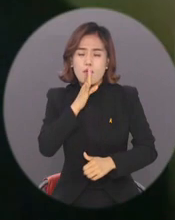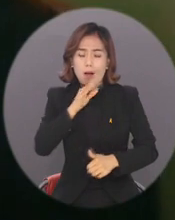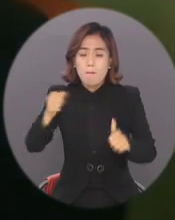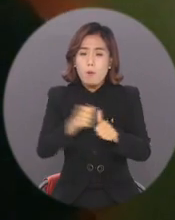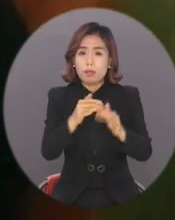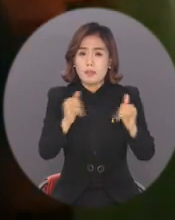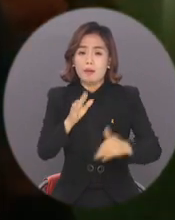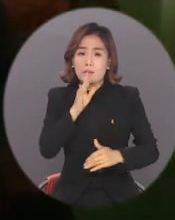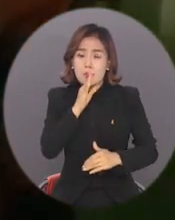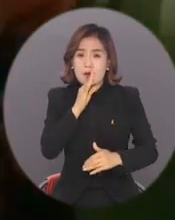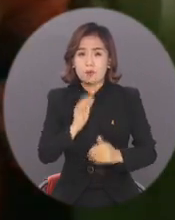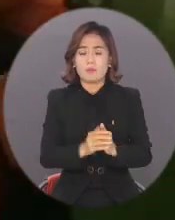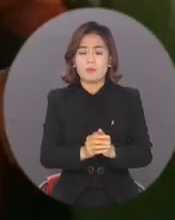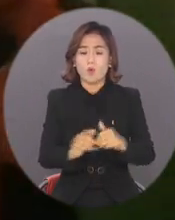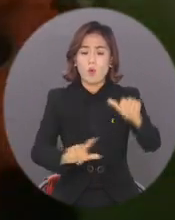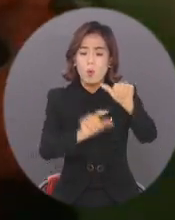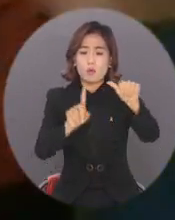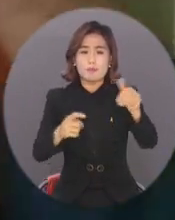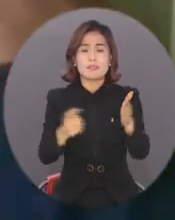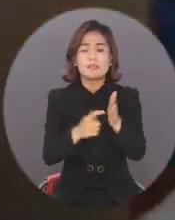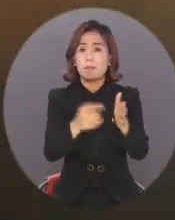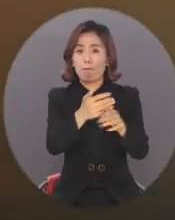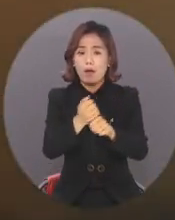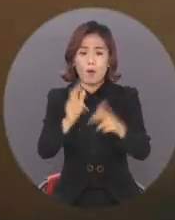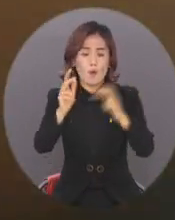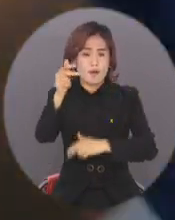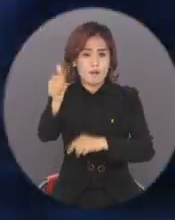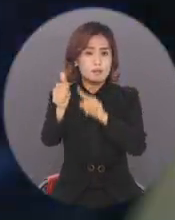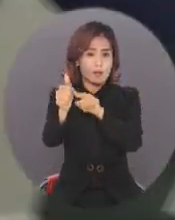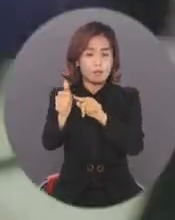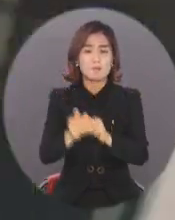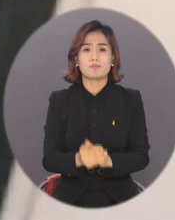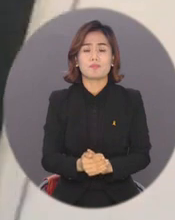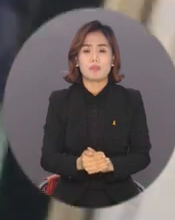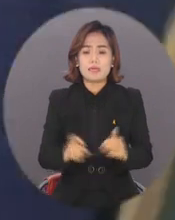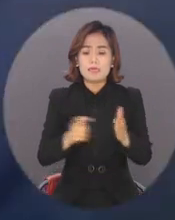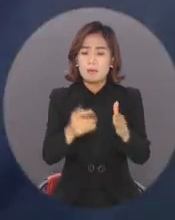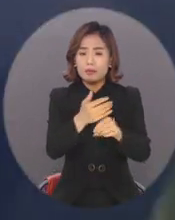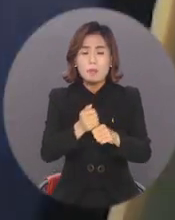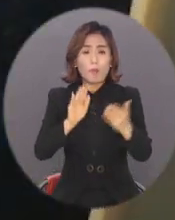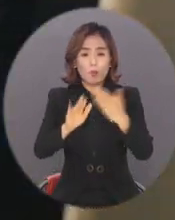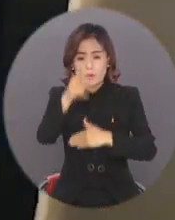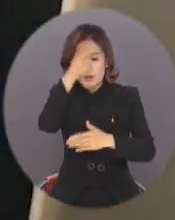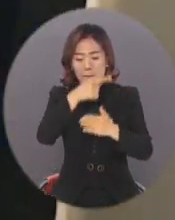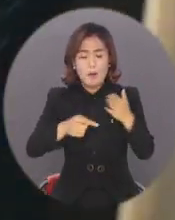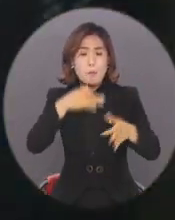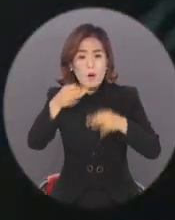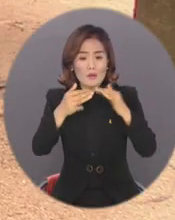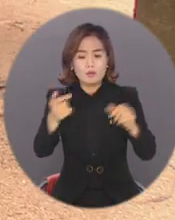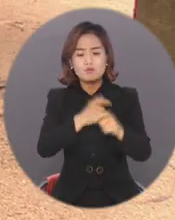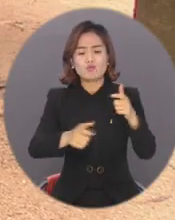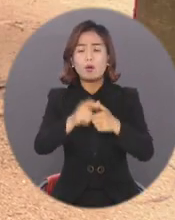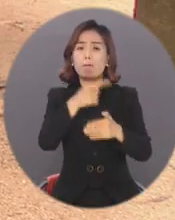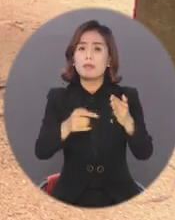가한 사람은 바로 지난 10일 경찰에 긴급 체포된 바로 그 업주입니다. 긴급 체포 이후 경찰에 피해를 호소한 추가